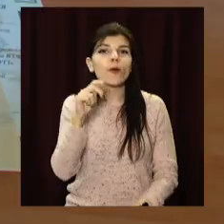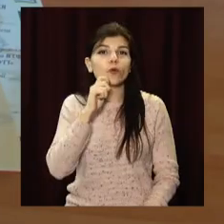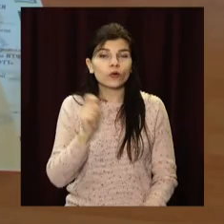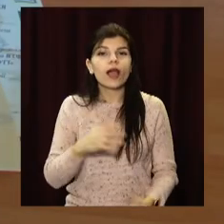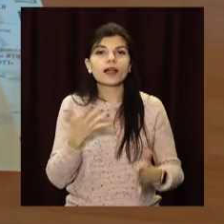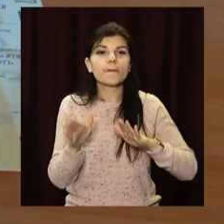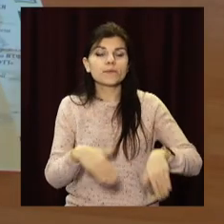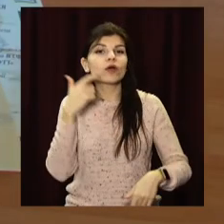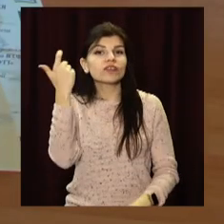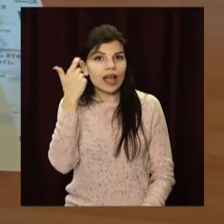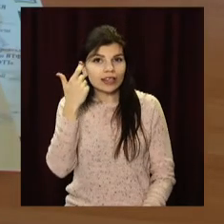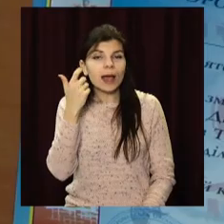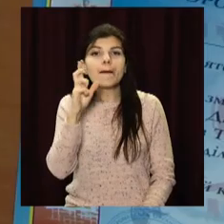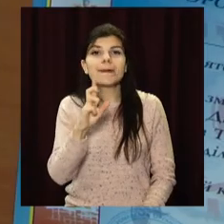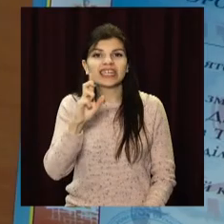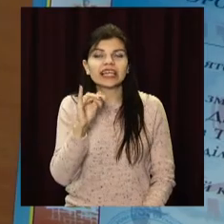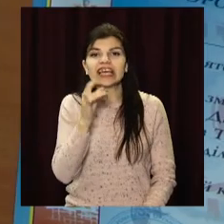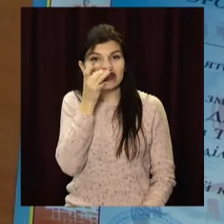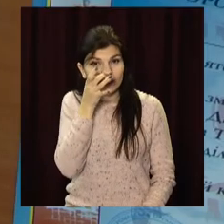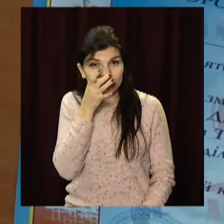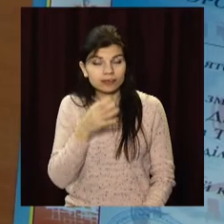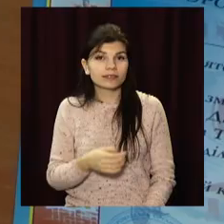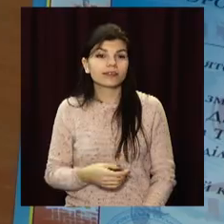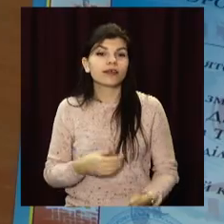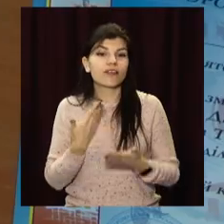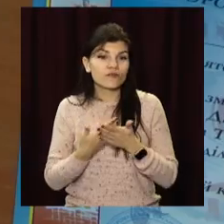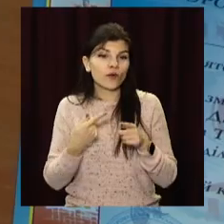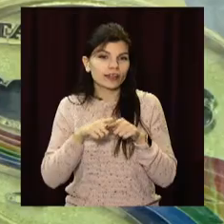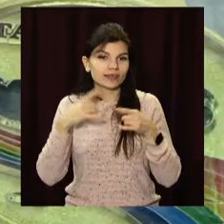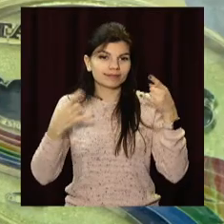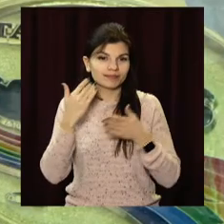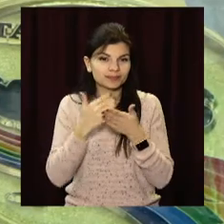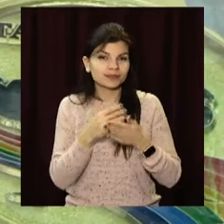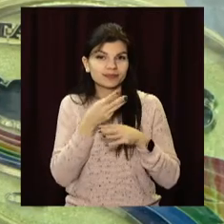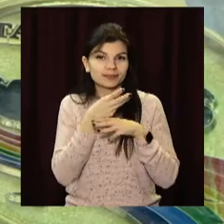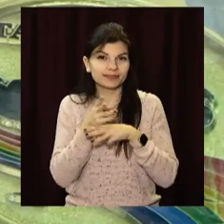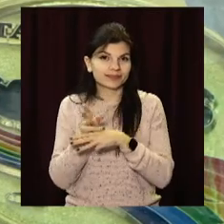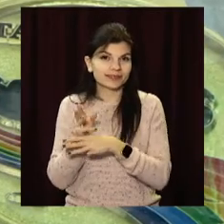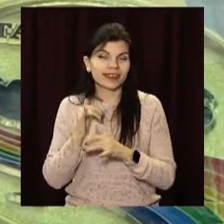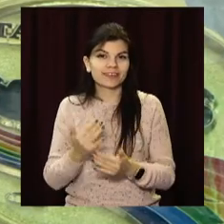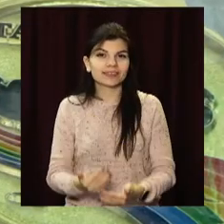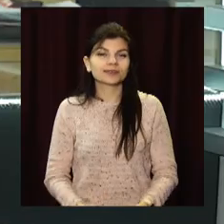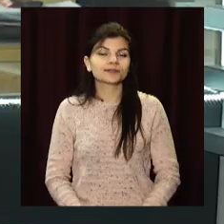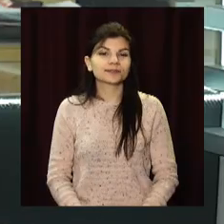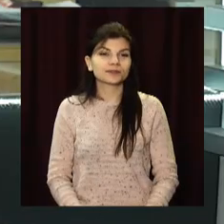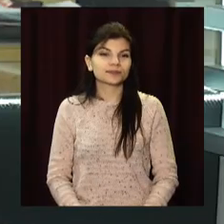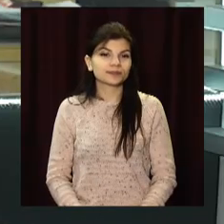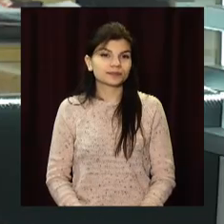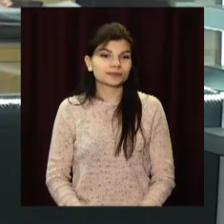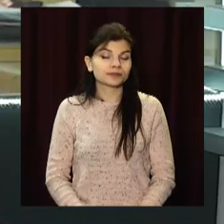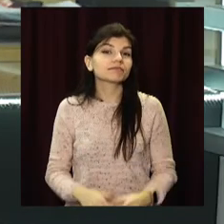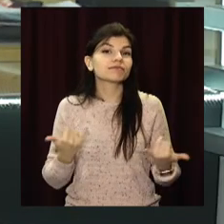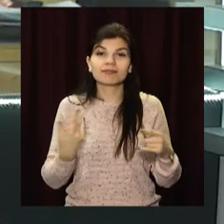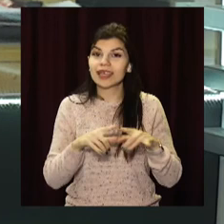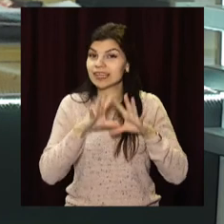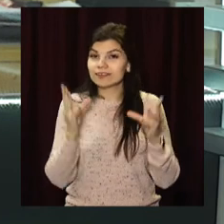які пройдуть у Харкові в березні та квітні. Наталія Іванова, Максим Олещенко, Open News, телеканал «Відкритий». Наразі це